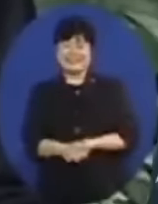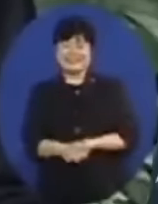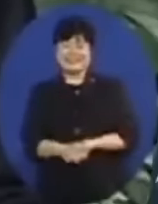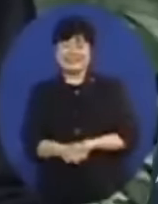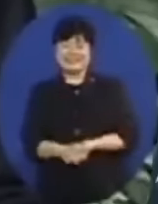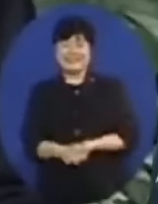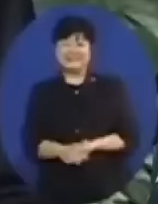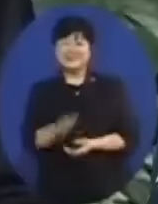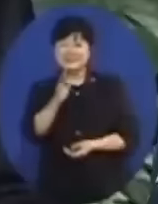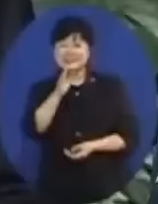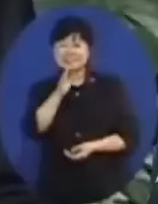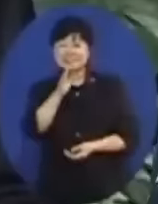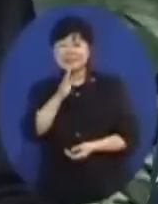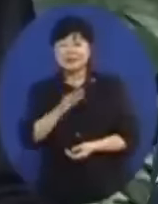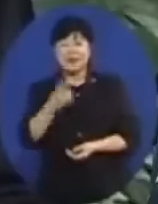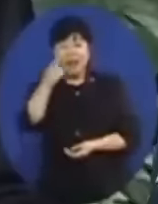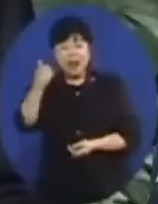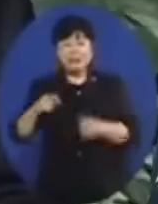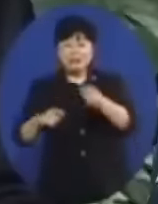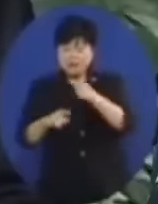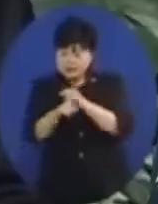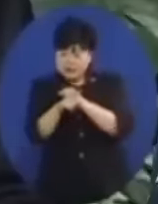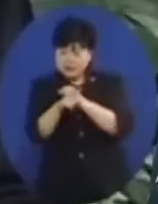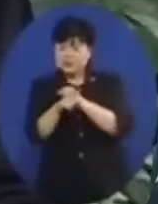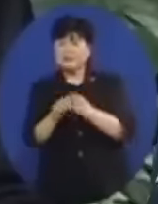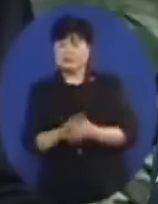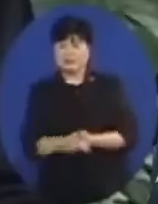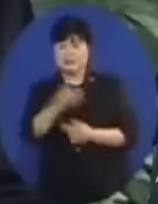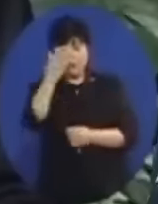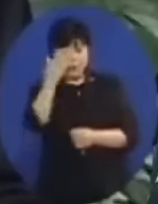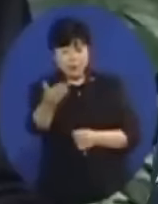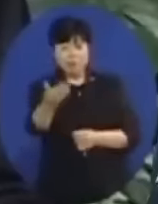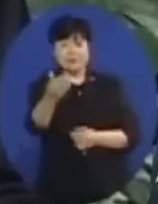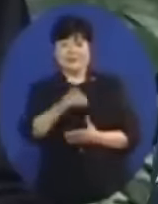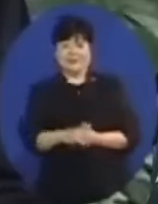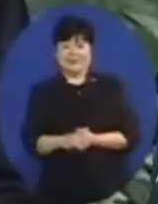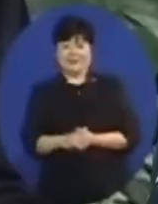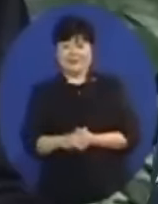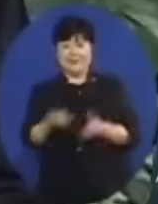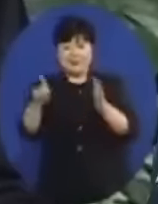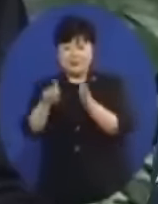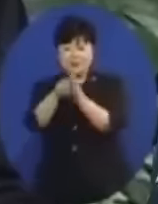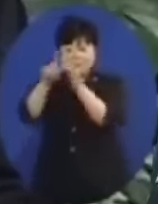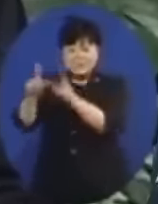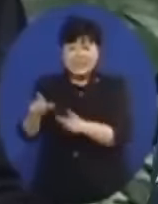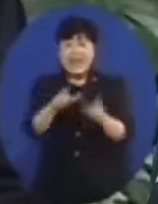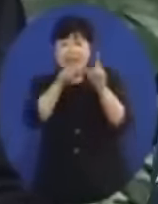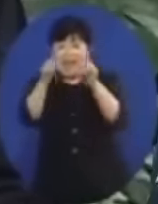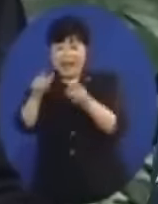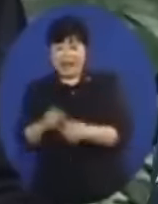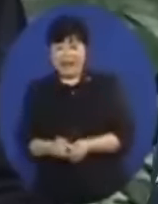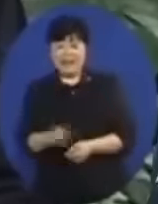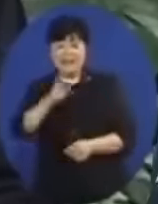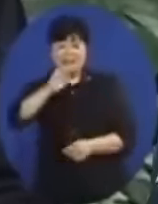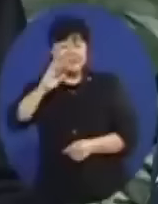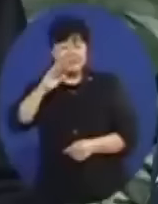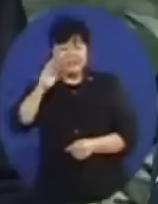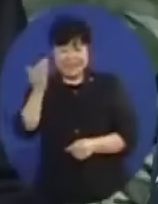이렇게 하는 것이 우리 아버지 뜻이요 여러분의 신앙생활이